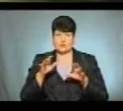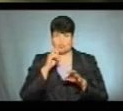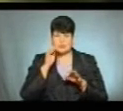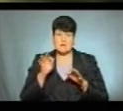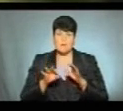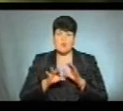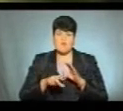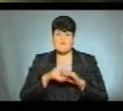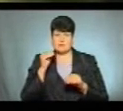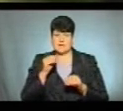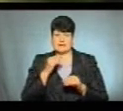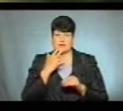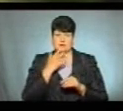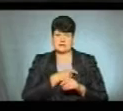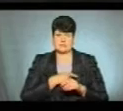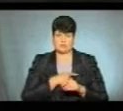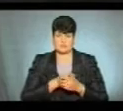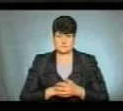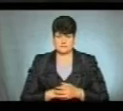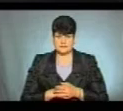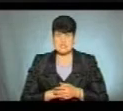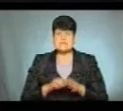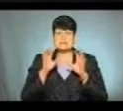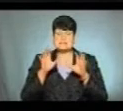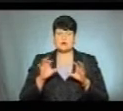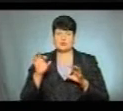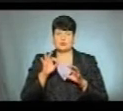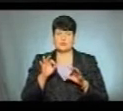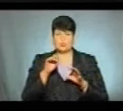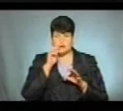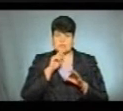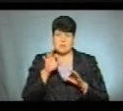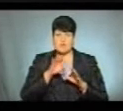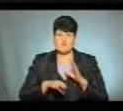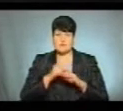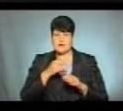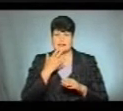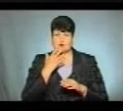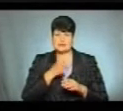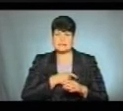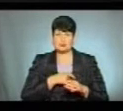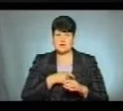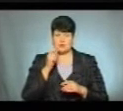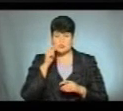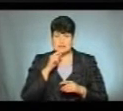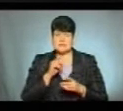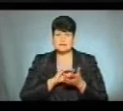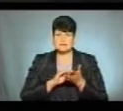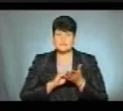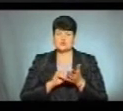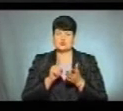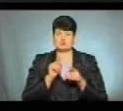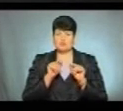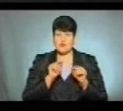вибори народних депутатів. Закон України про вибори народних депутатів України зазначає, що друкована агітаційна продукція